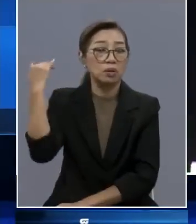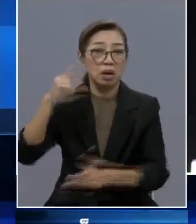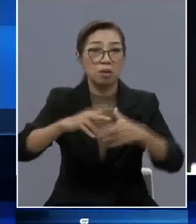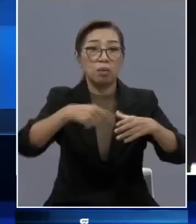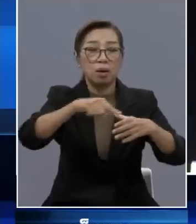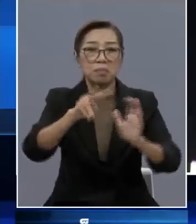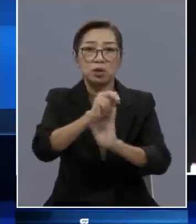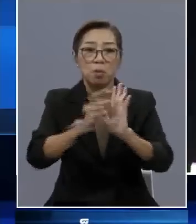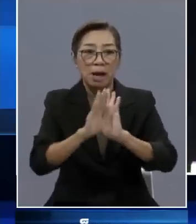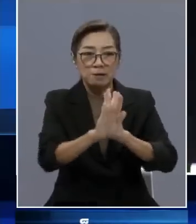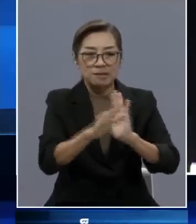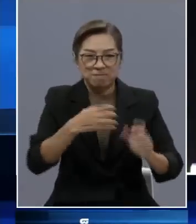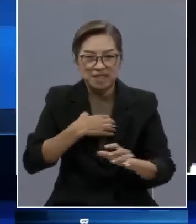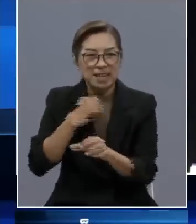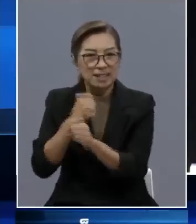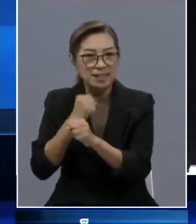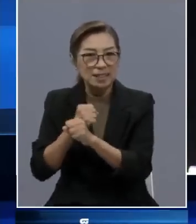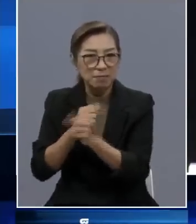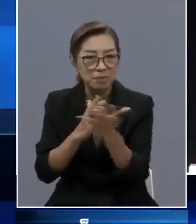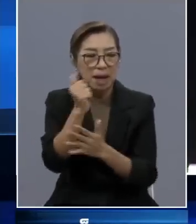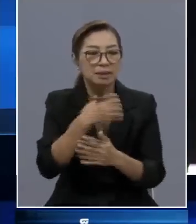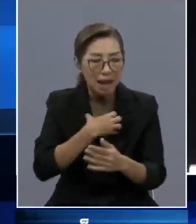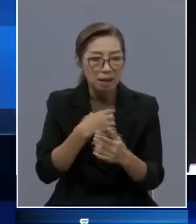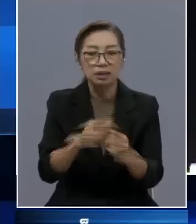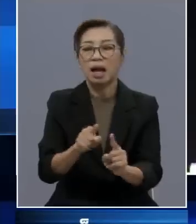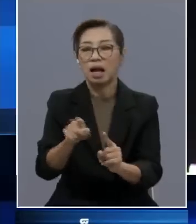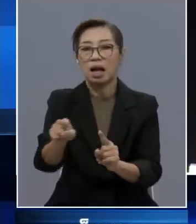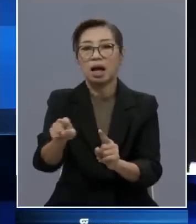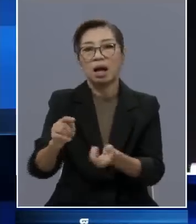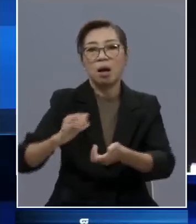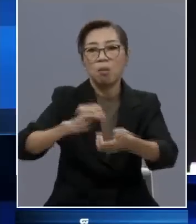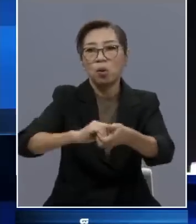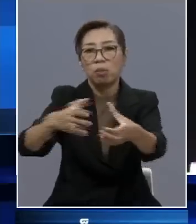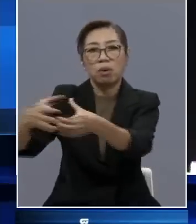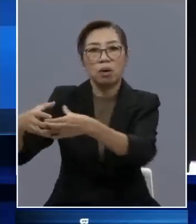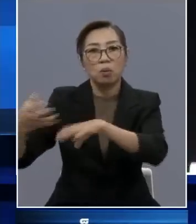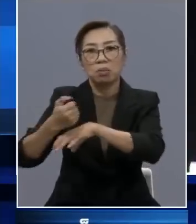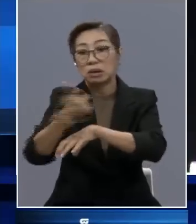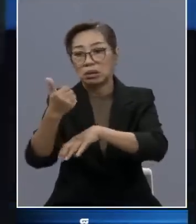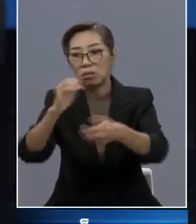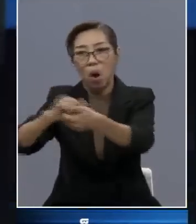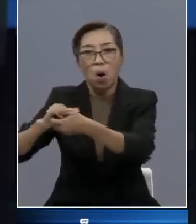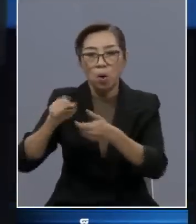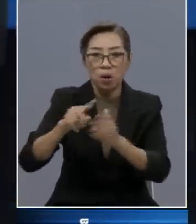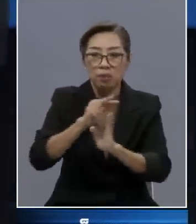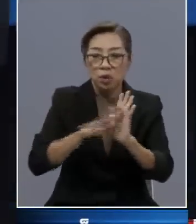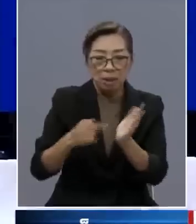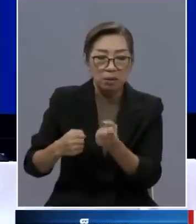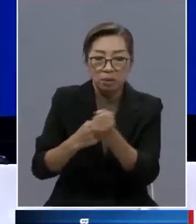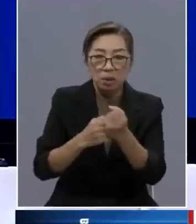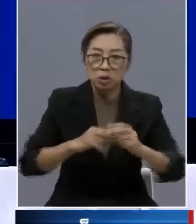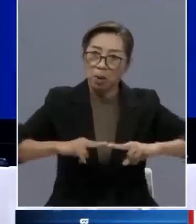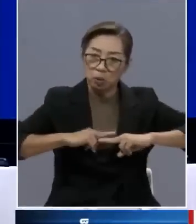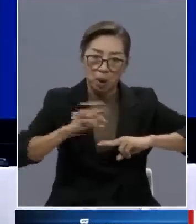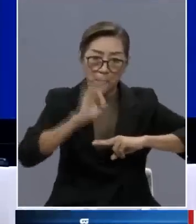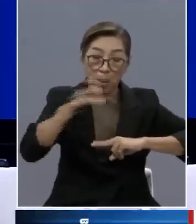ที่เป็นนโยบายที่เขาอยากจะสานฝันอยากจะทำให้สำเร็จแต่สุดท้ายแล้วเนี่ยพอมันเป็นรัฐบาลที่มันมีร่วมหลายพรรคเนี่ยการจะผลักดันในส่วนของตัวเองเ